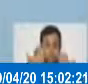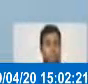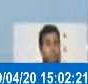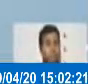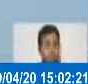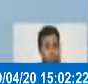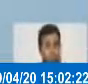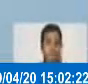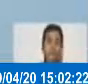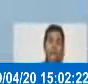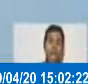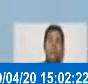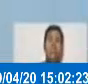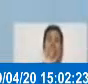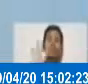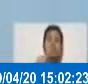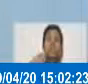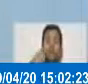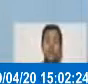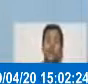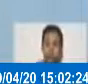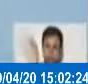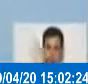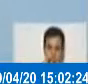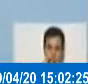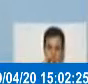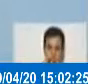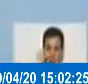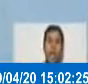তখন আমরা একজন ব্যক্তিকে সম্পূর্ণ সুস্থ বলতে পারি।